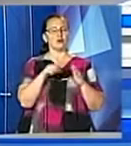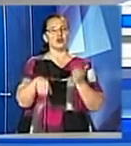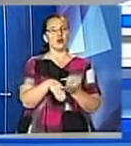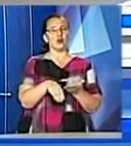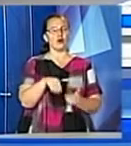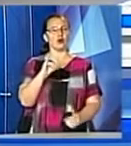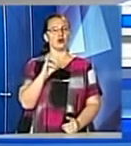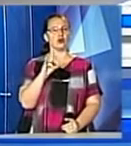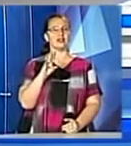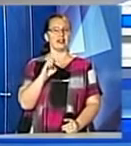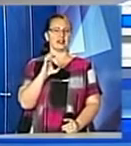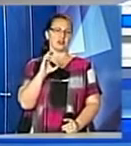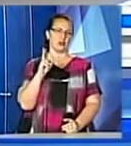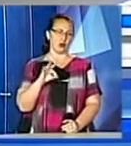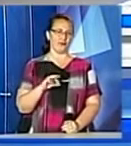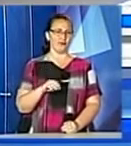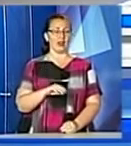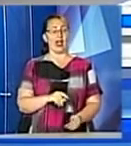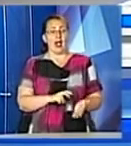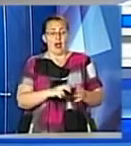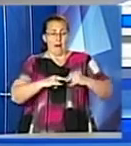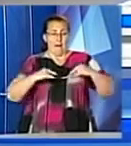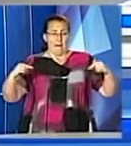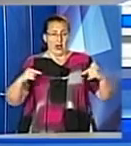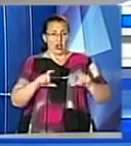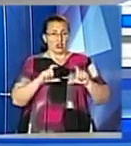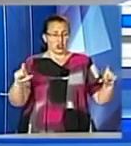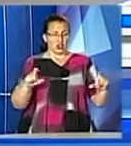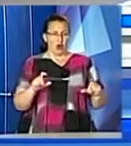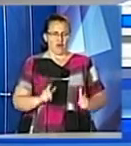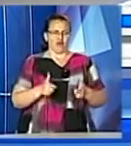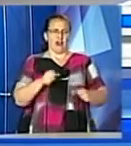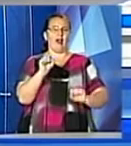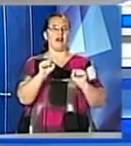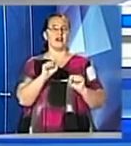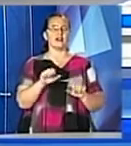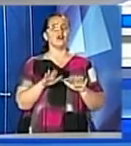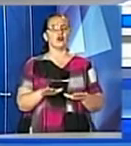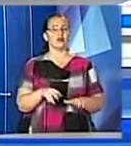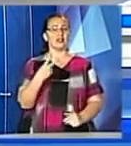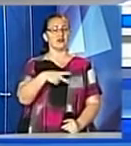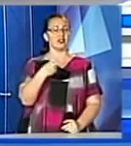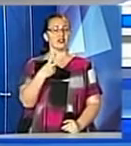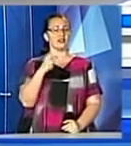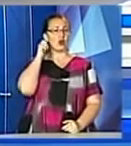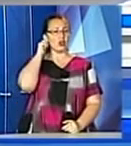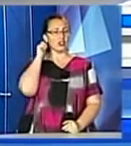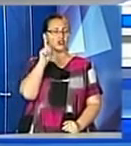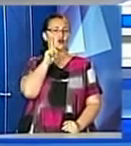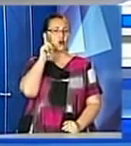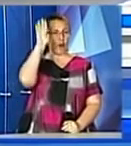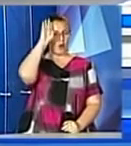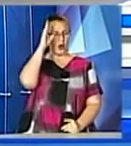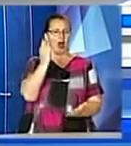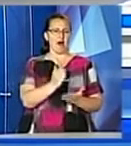Зі студентської лави на керівну посаду. Цьогорічний випускник Львівської політехніки, 22-річний юнак, має амбітні